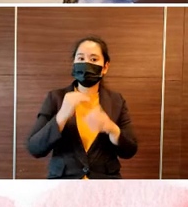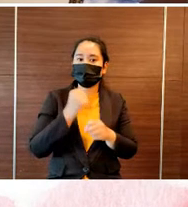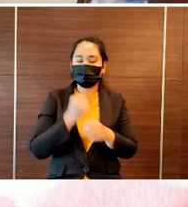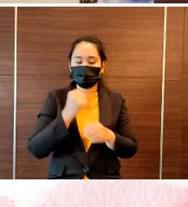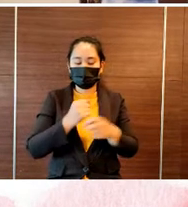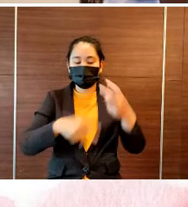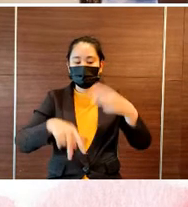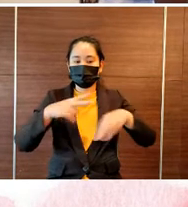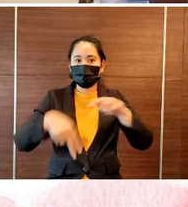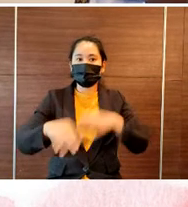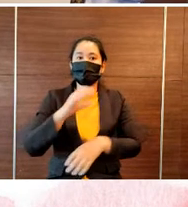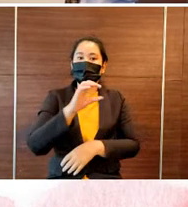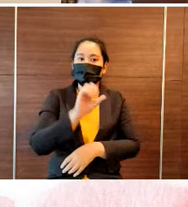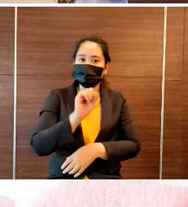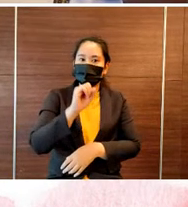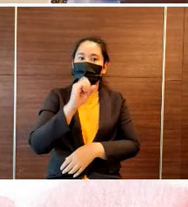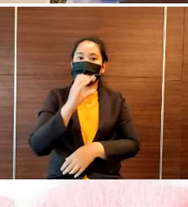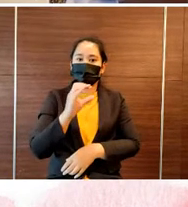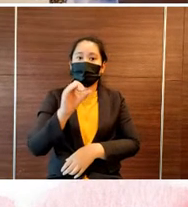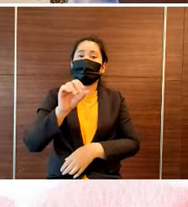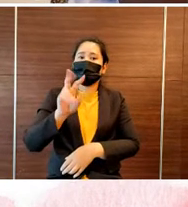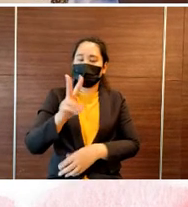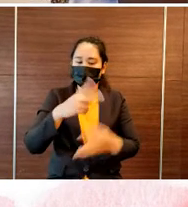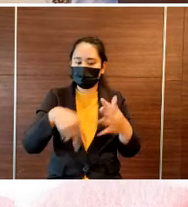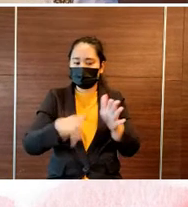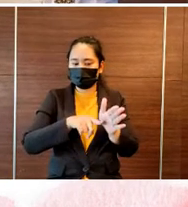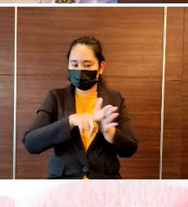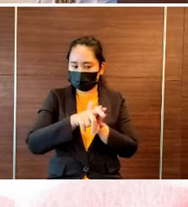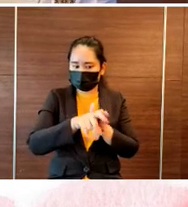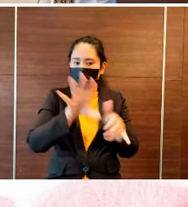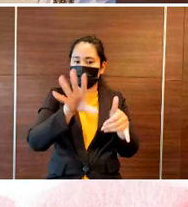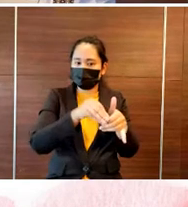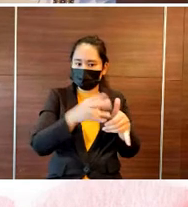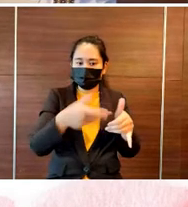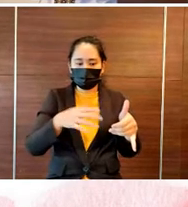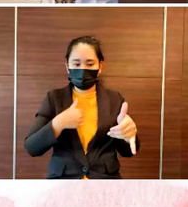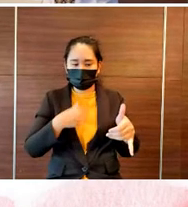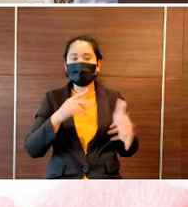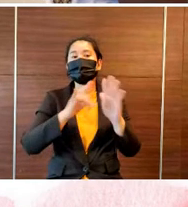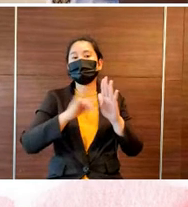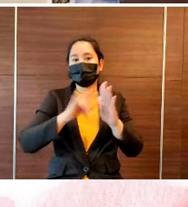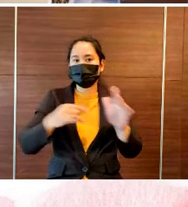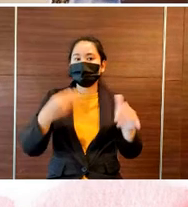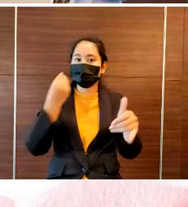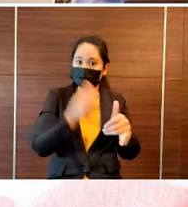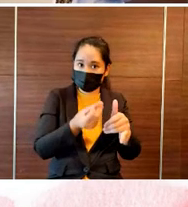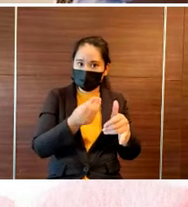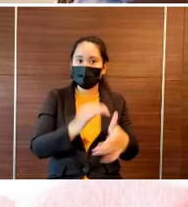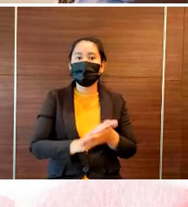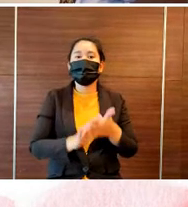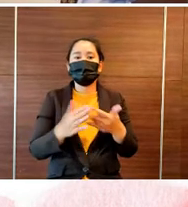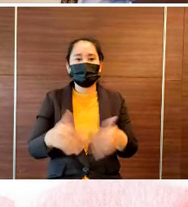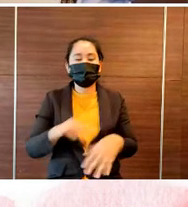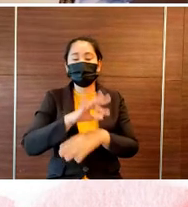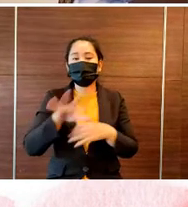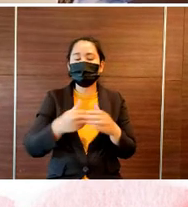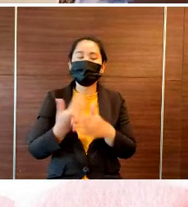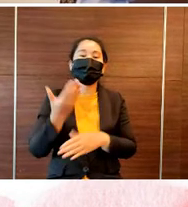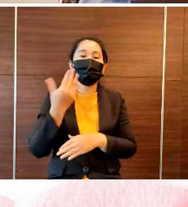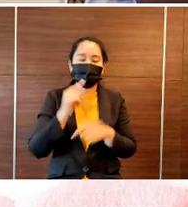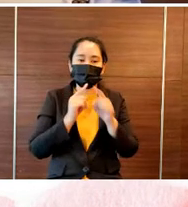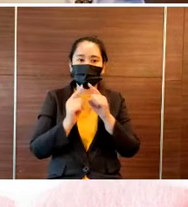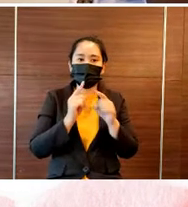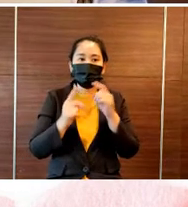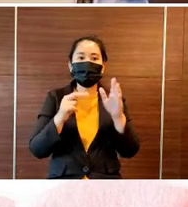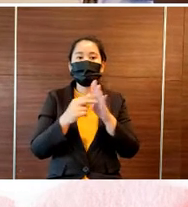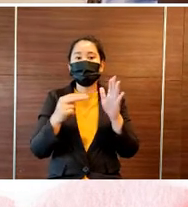วจ HCV นะตรวจเจอให้ยารักษาตับอักเสบ C ได้เลยอย่างนี้เป็นต้นนะครับนะรวมทั้งเนี่ยนะครับที่เราคุยกันวันนี้เขาจะ